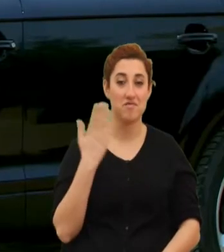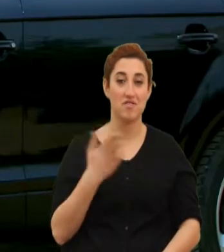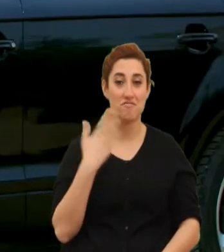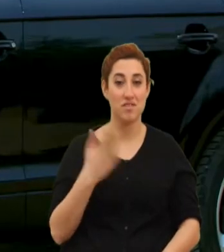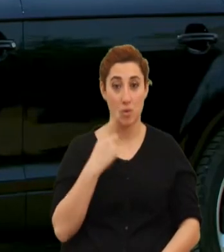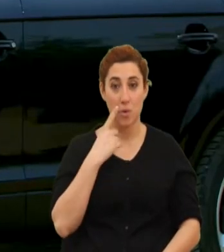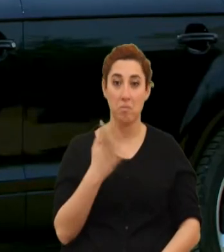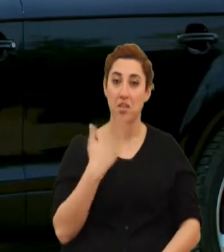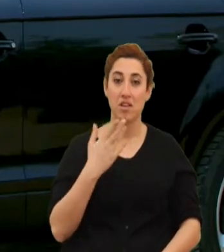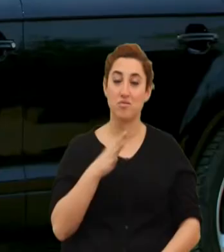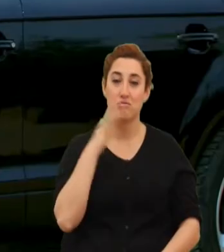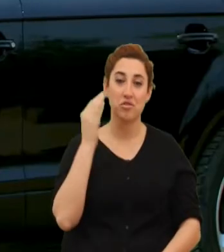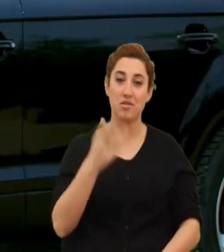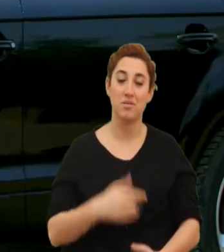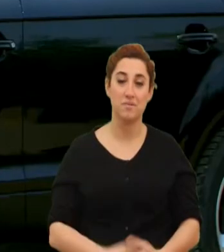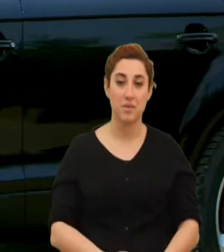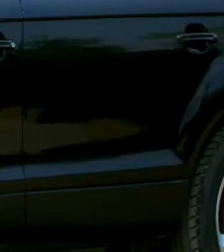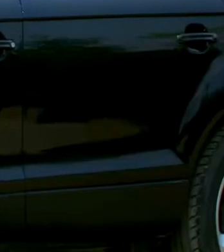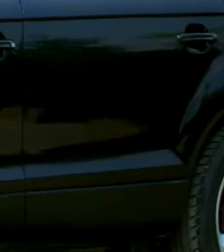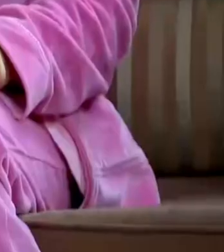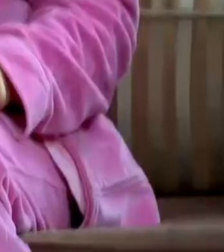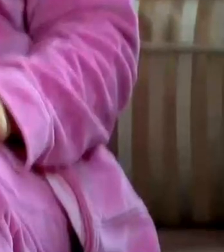musun? Nasıl da mutlu.